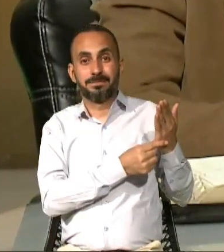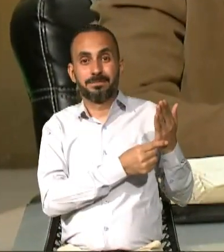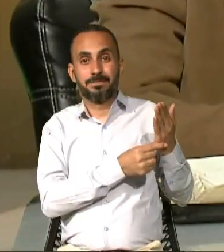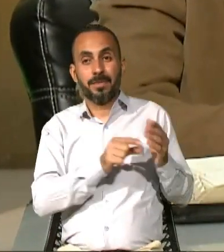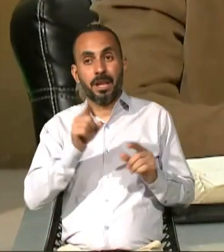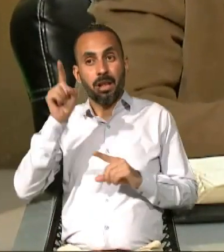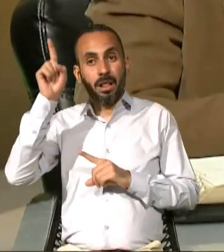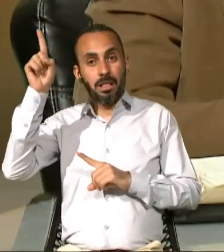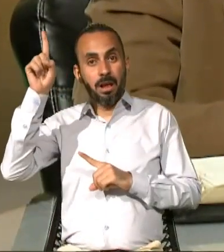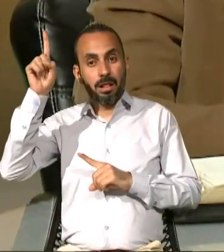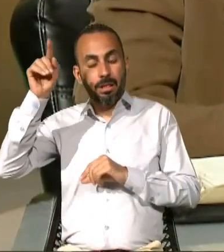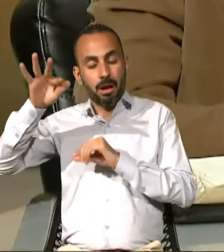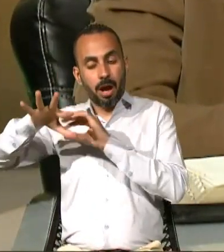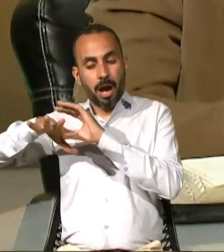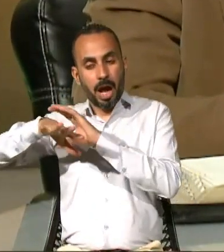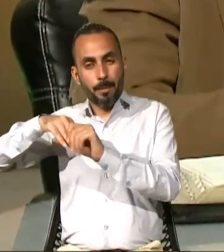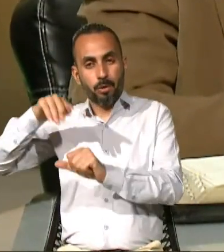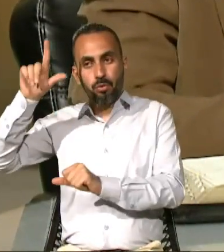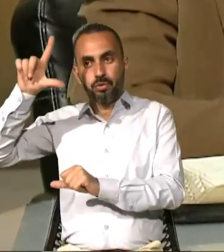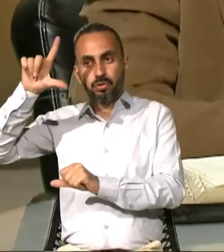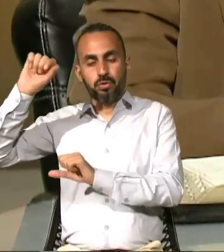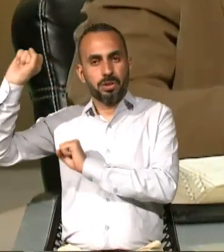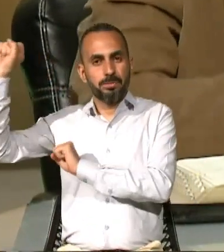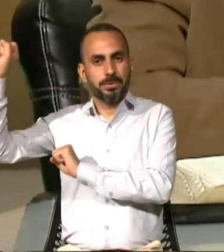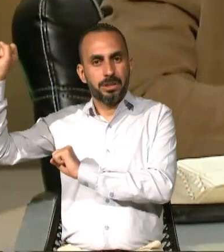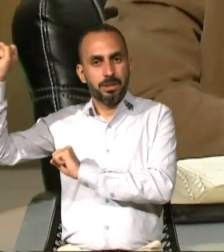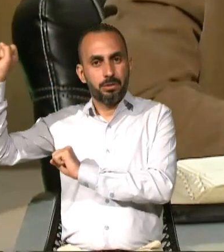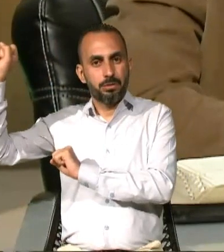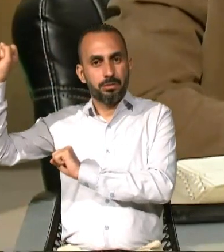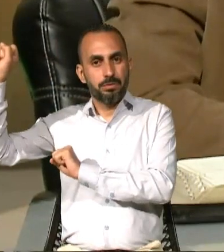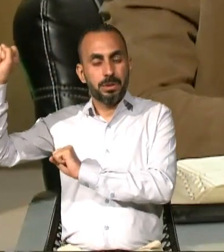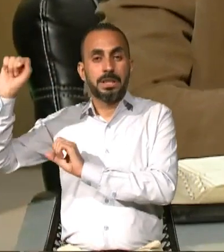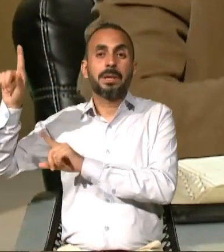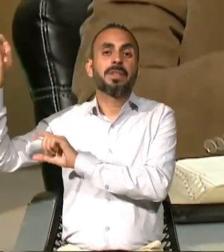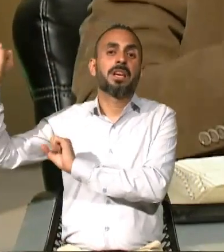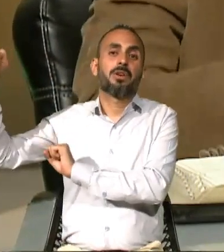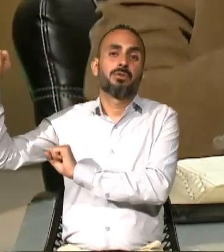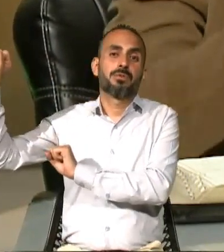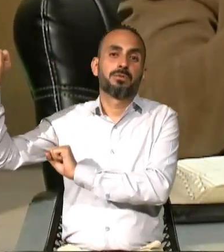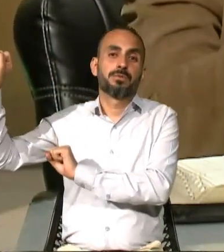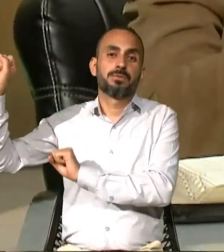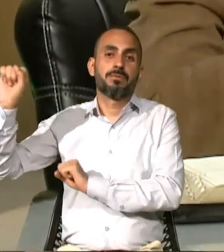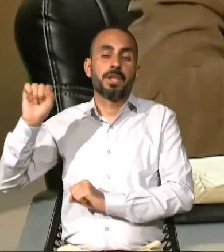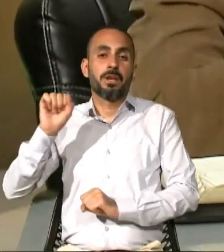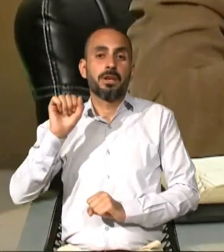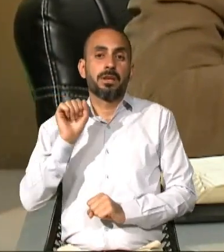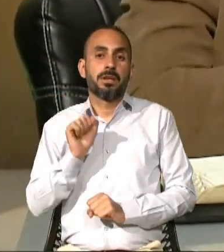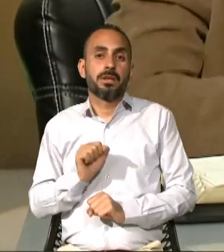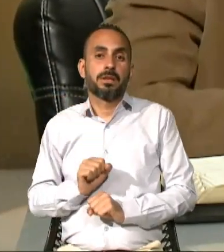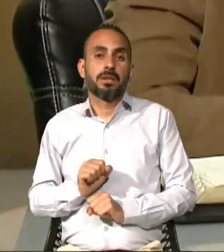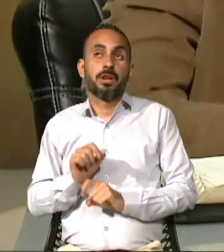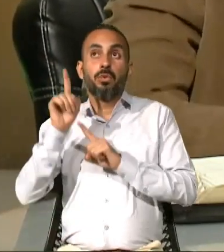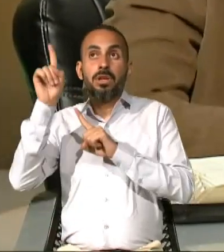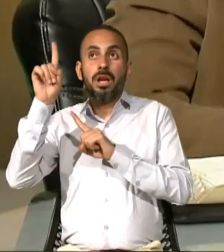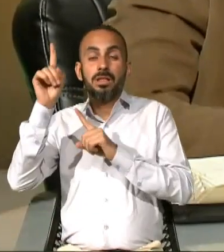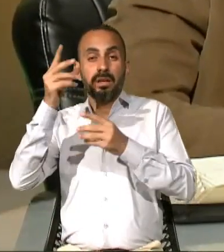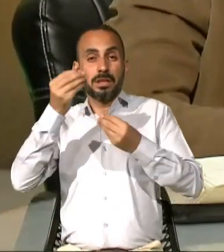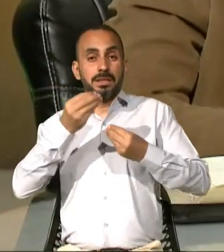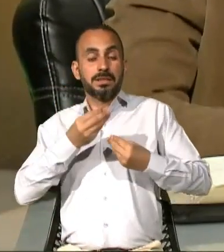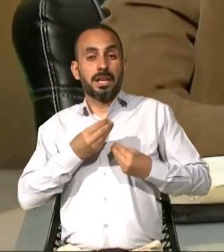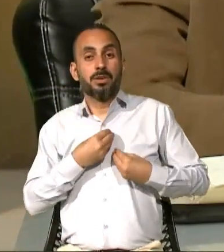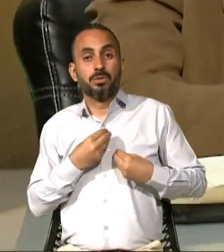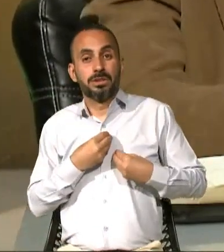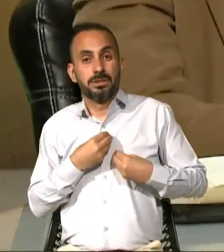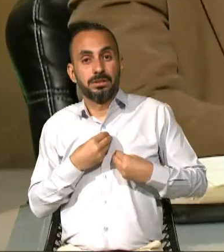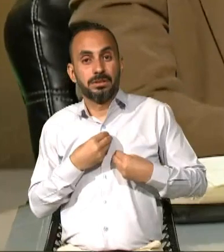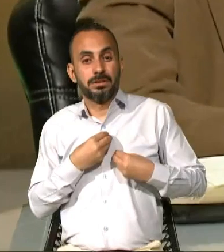الله في سلطانه ضل الله انحني خشوعا واقول ده بتاع ربنا، وما جعله الاب ليا انحني واقول ان ده ليا